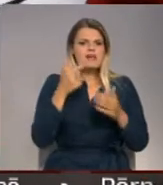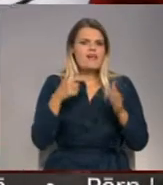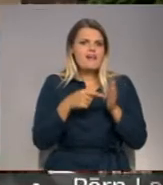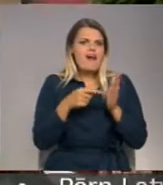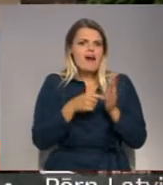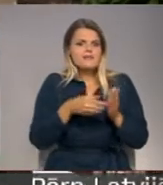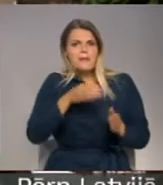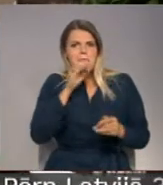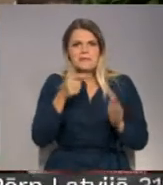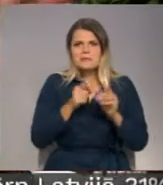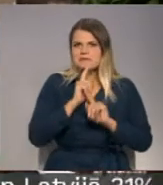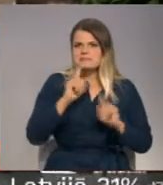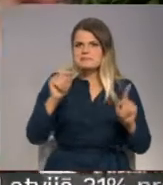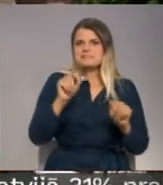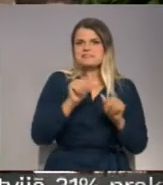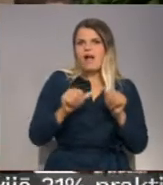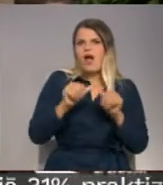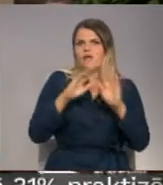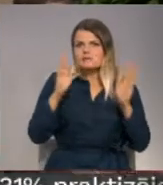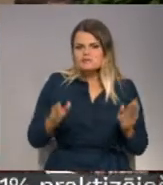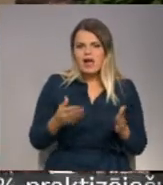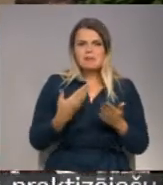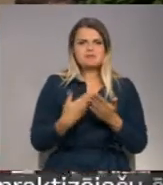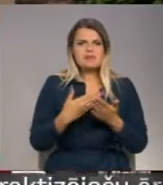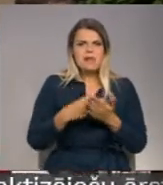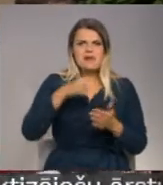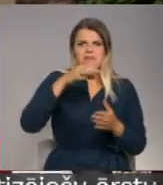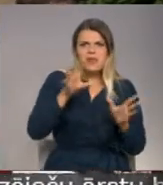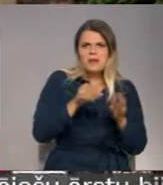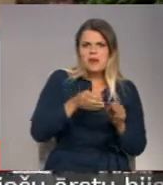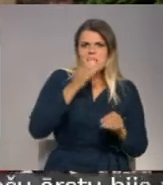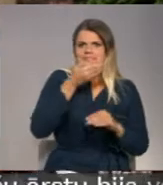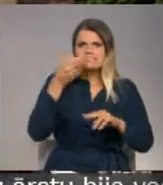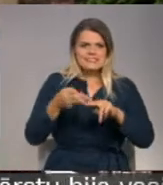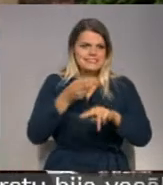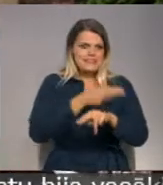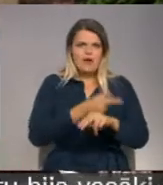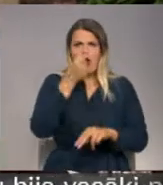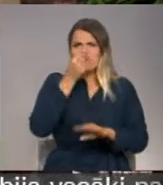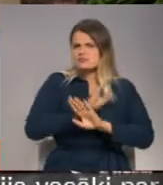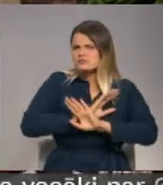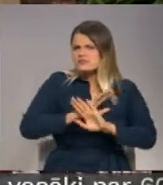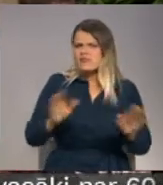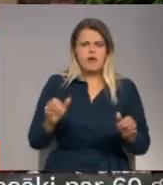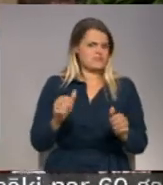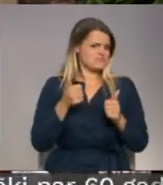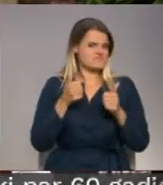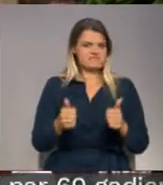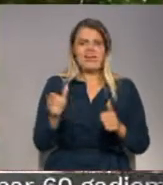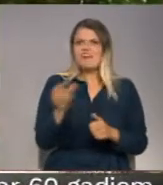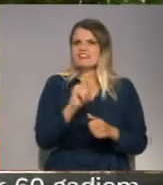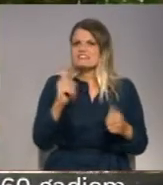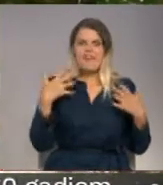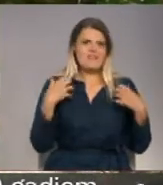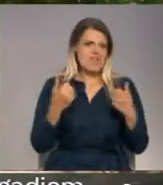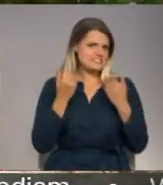Ja sadzerās mērpuķa tēja, apuceņa zap, un uzvelka silds zeķīts, tad nav ne iesnas nekas, tā kā tas viss ir